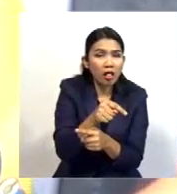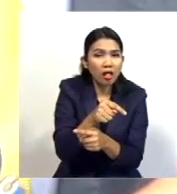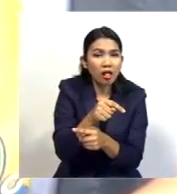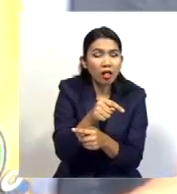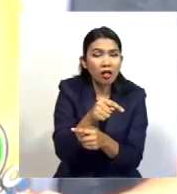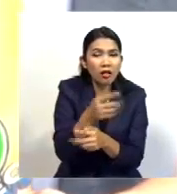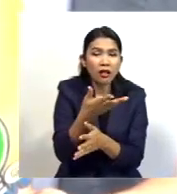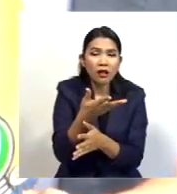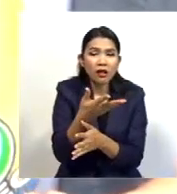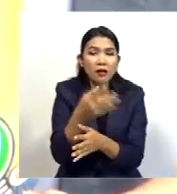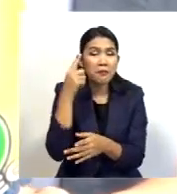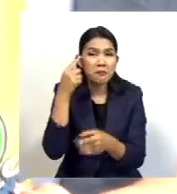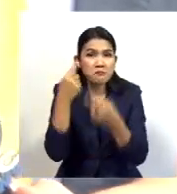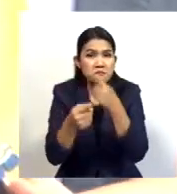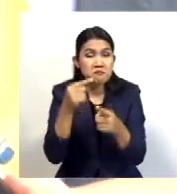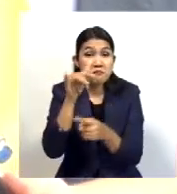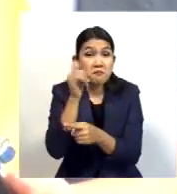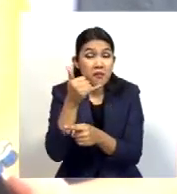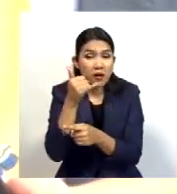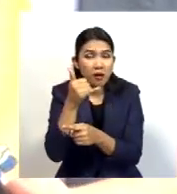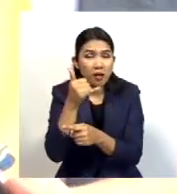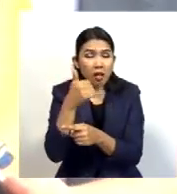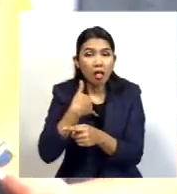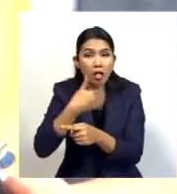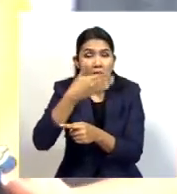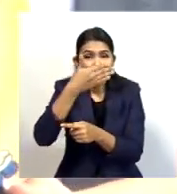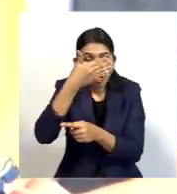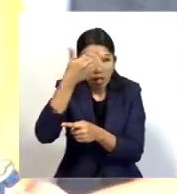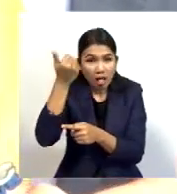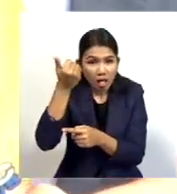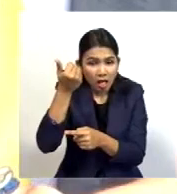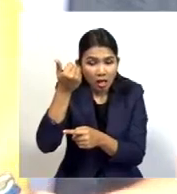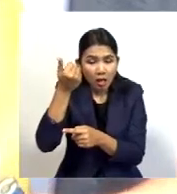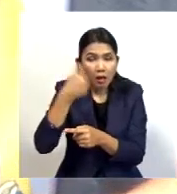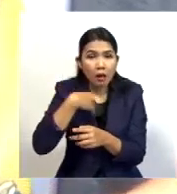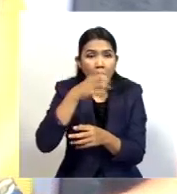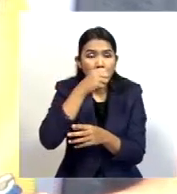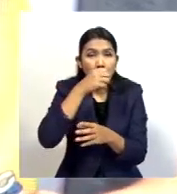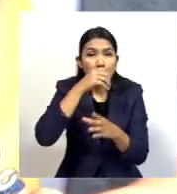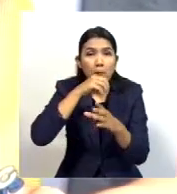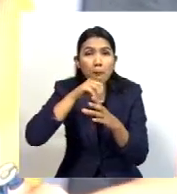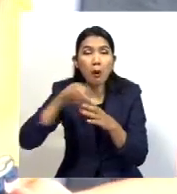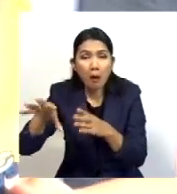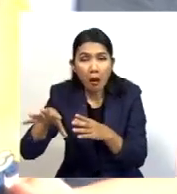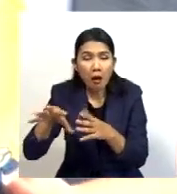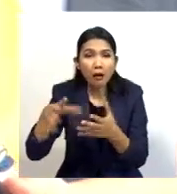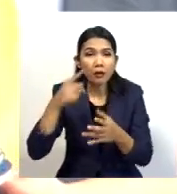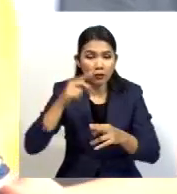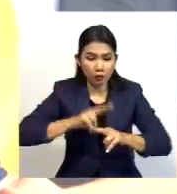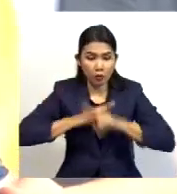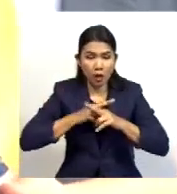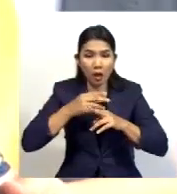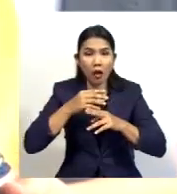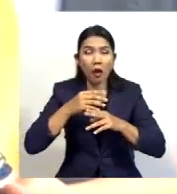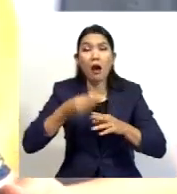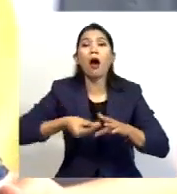ปเพื่อนในกลุ่มคนใดคนหนึ่งเนี่ยเผลอไปให้ข้อมูลนะครับหรือเผลอไปให้ข้อมูลส่วนตัวของตัวเองโด